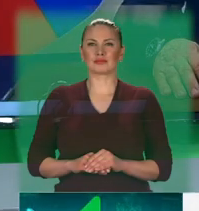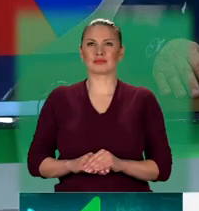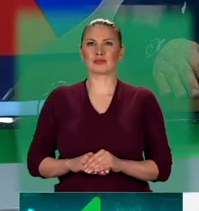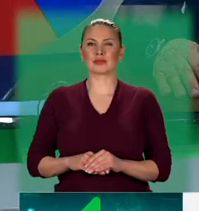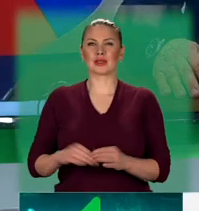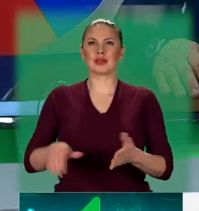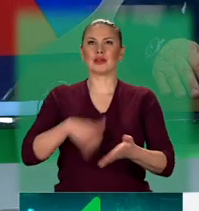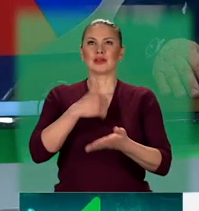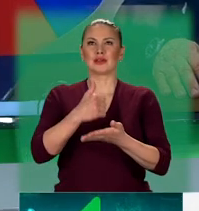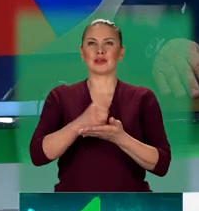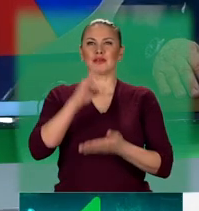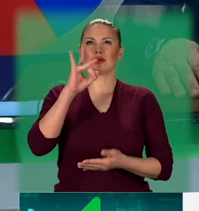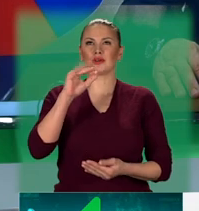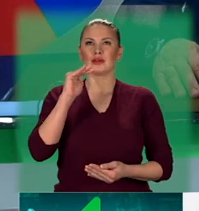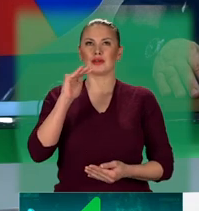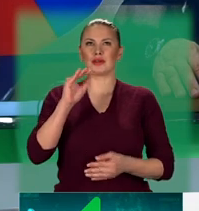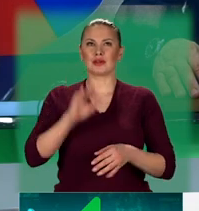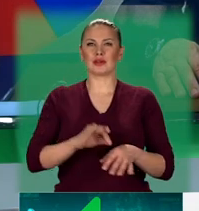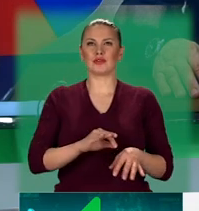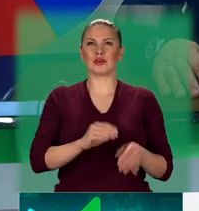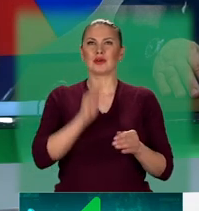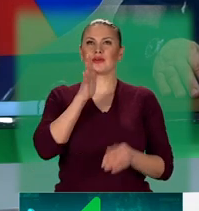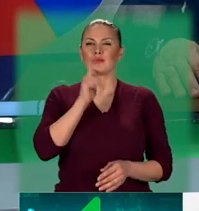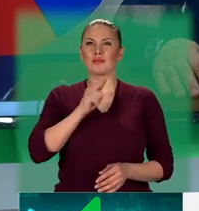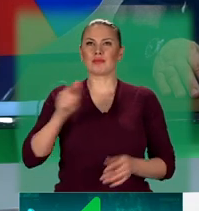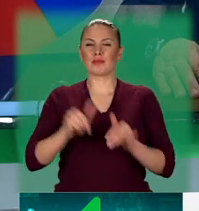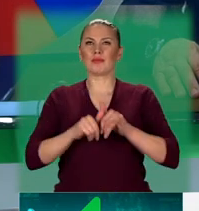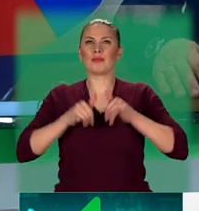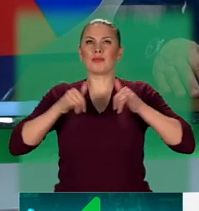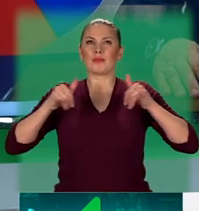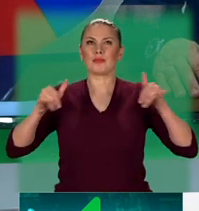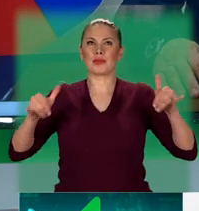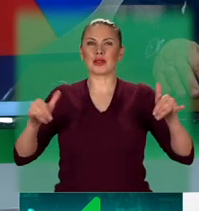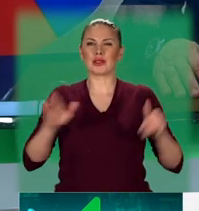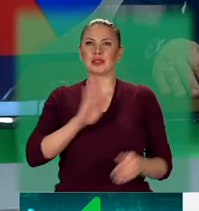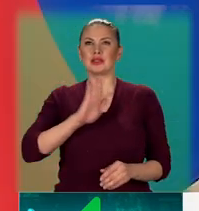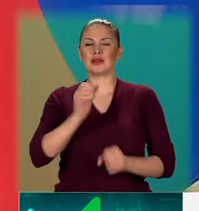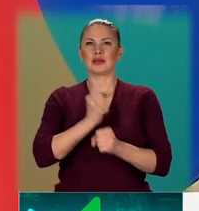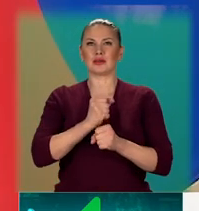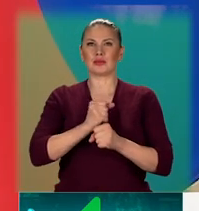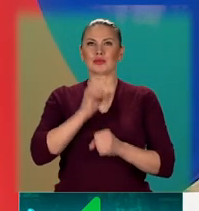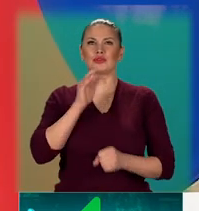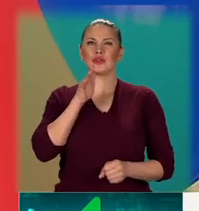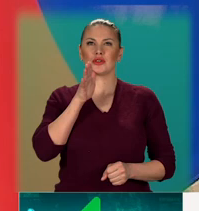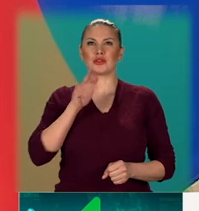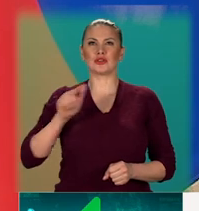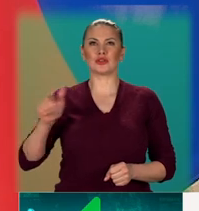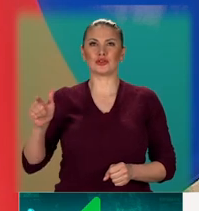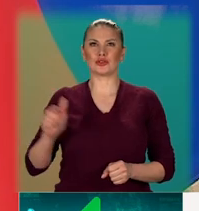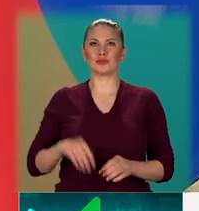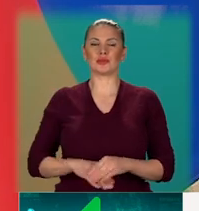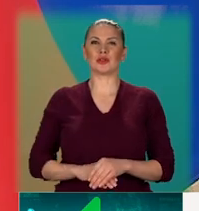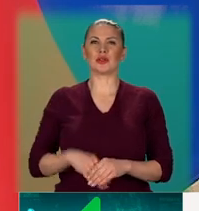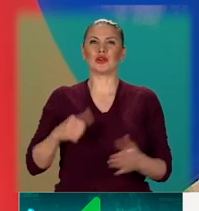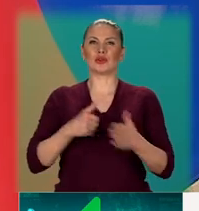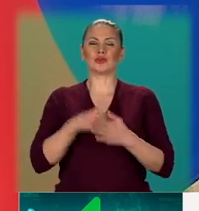Президент России Владимир Путин продлил нерабочий режим, объявленный в связи с эпидемией коронавируса до 30 апреля. Об этом он заявил в своем обращении